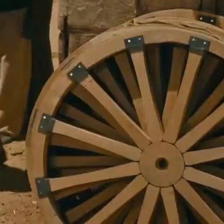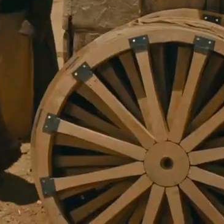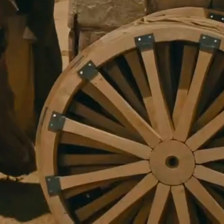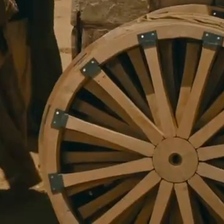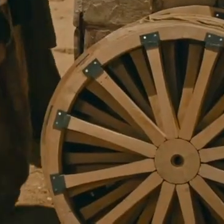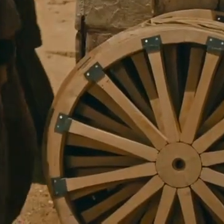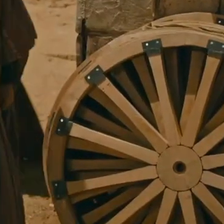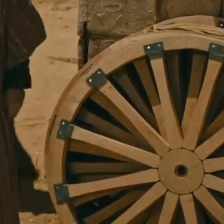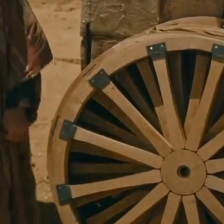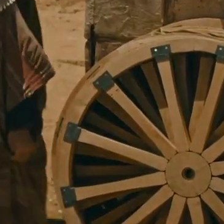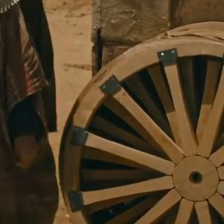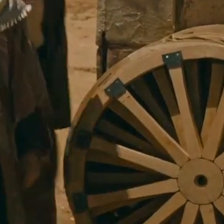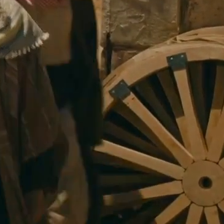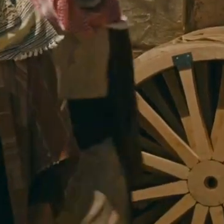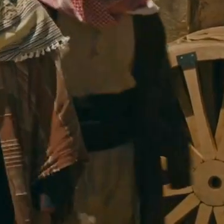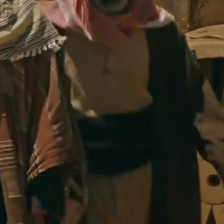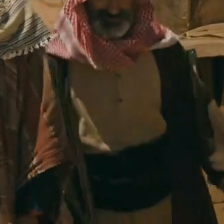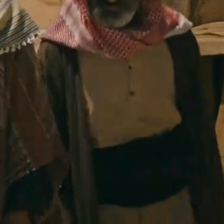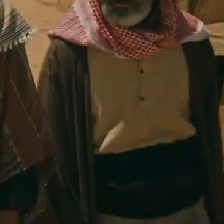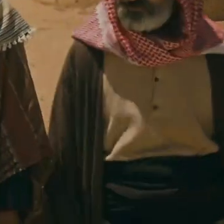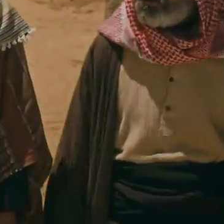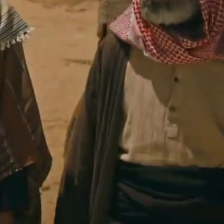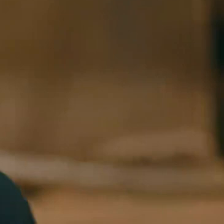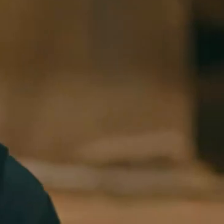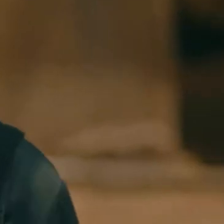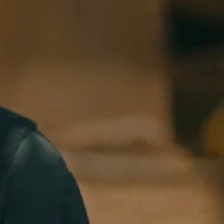yapılı genç, ikisi yaşlıca üç adam geldi.